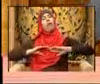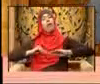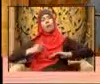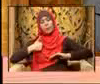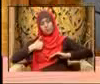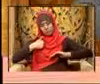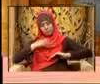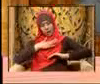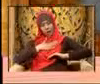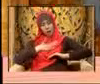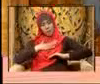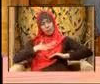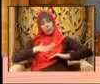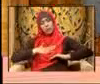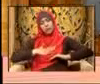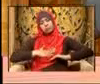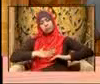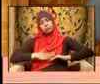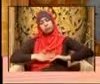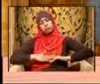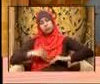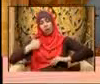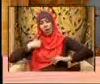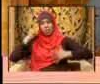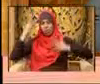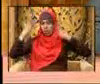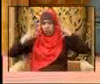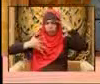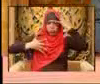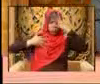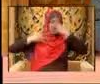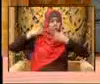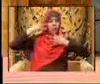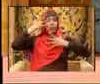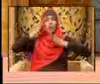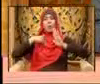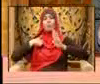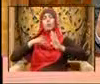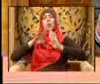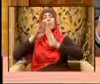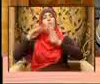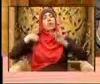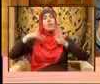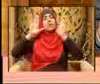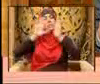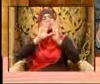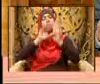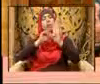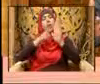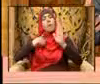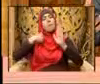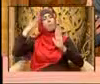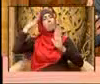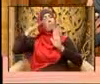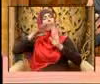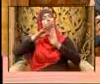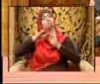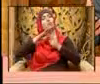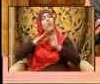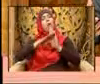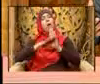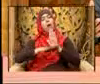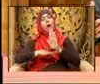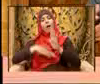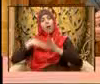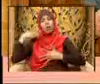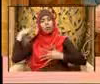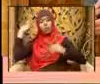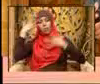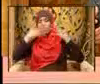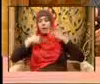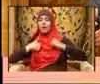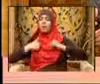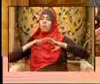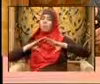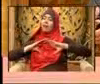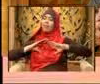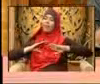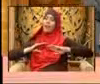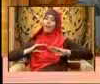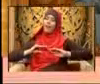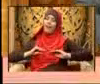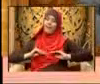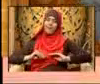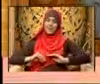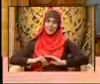الأنفس المضطربة القلقة. هذه الصلاة التي يقضي بها الإنسان كل شؤونه وكل ما